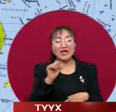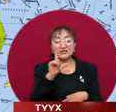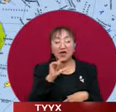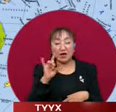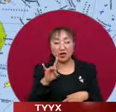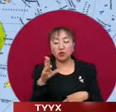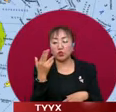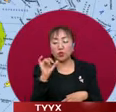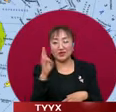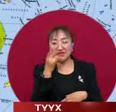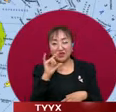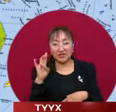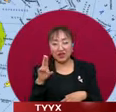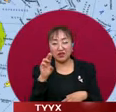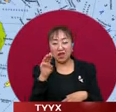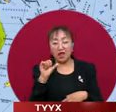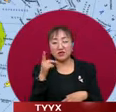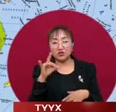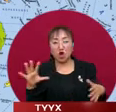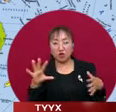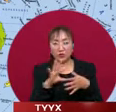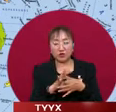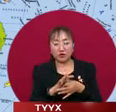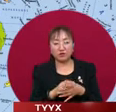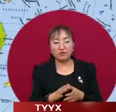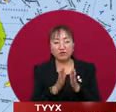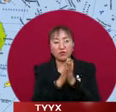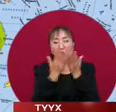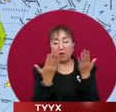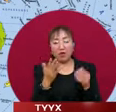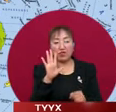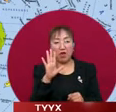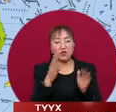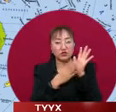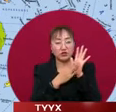байх нь. За сур хүч гэж нь 59-р тал дээр энэ газрын зургийг